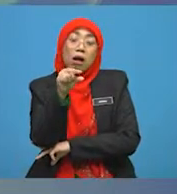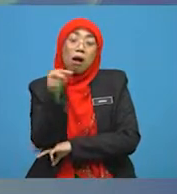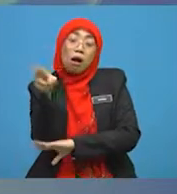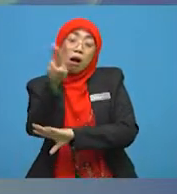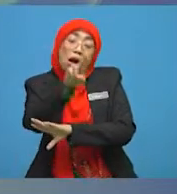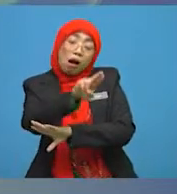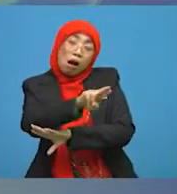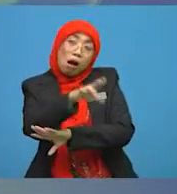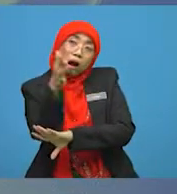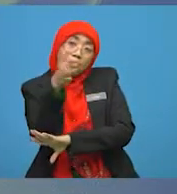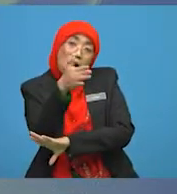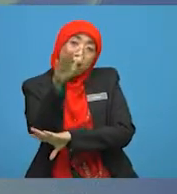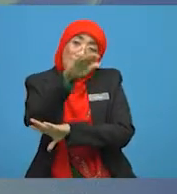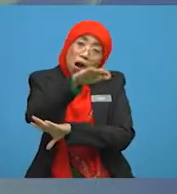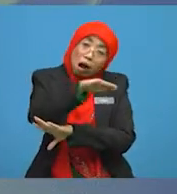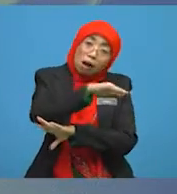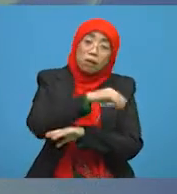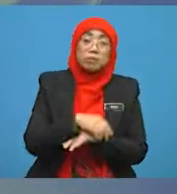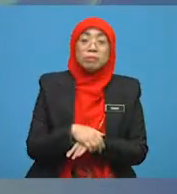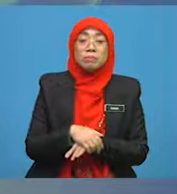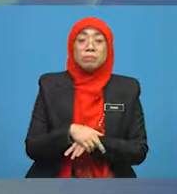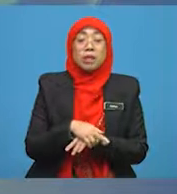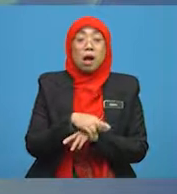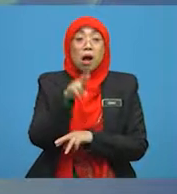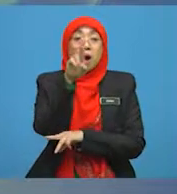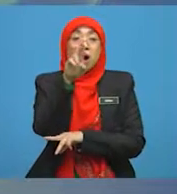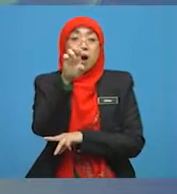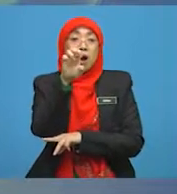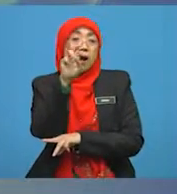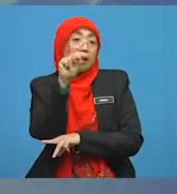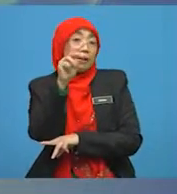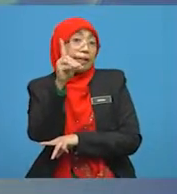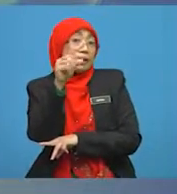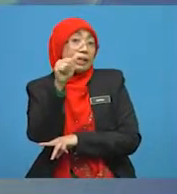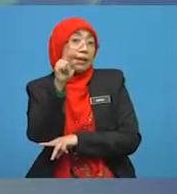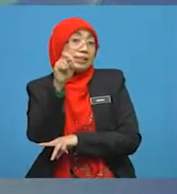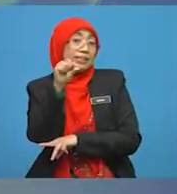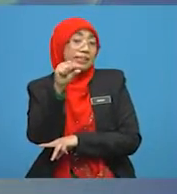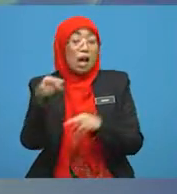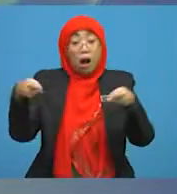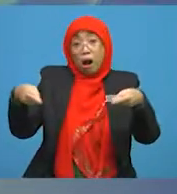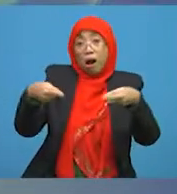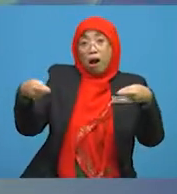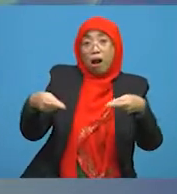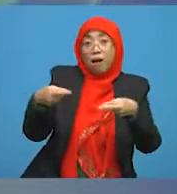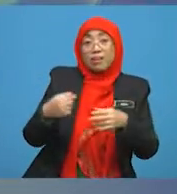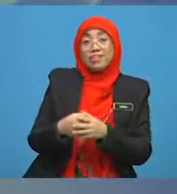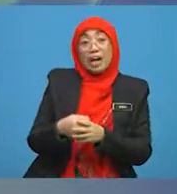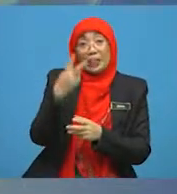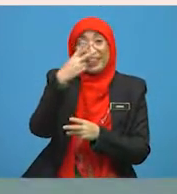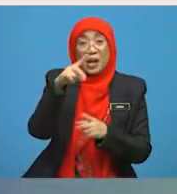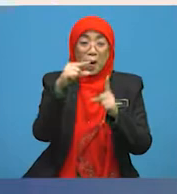lebat. Makna kedua, rendang bermakna menggoreng tanpa minyak atau juada.